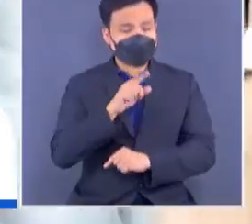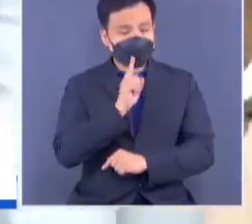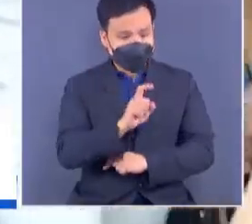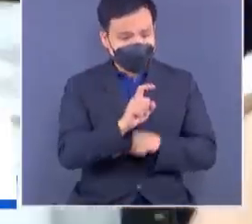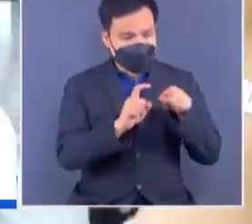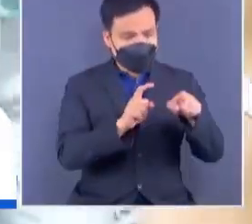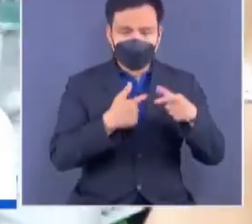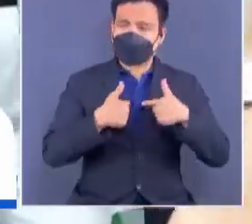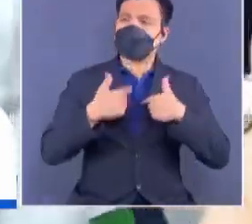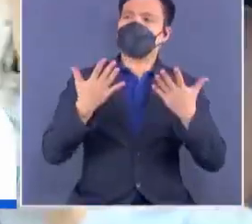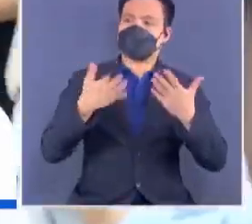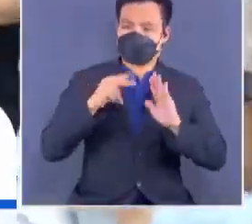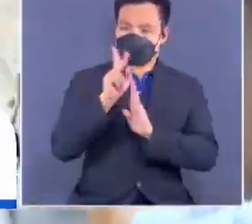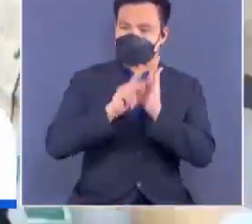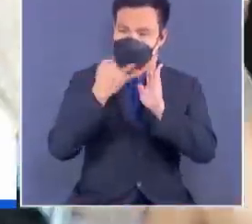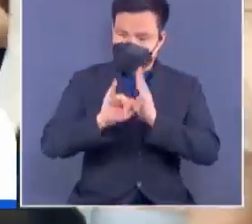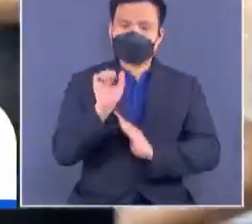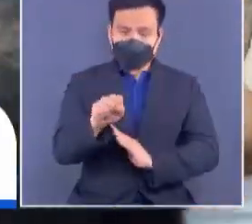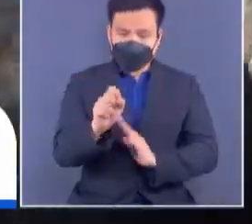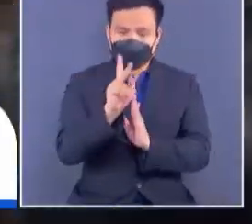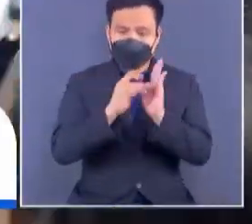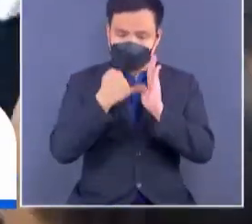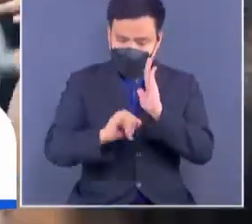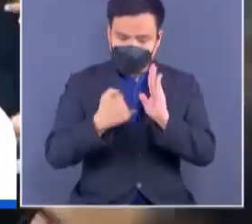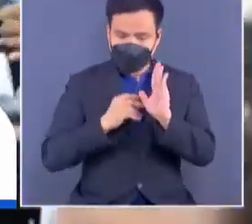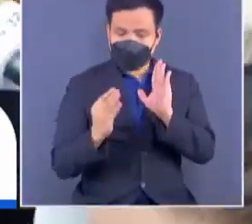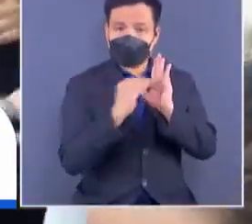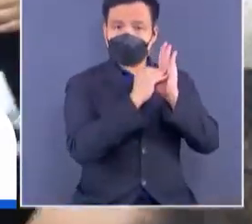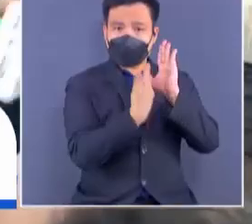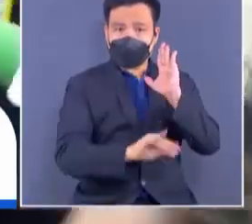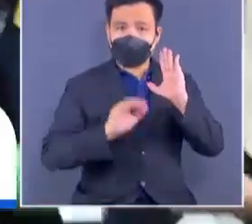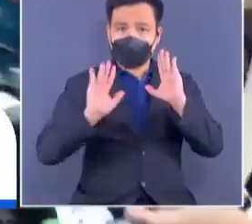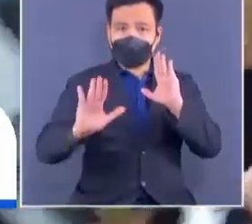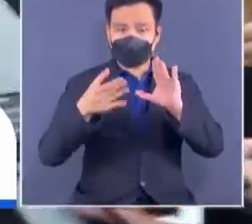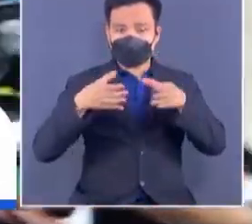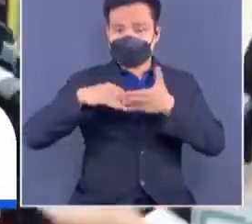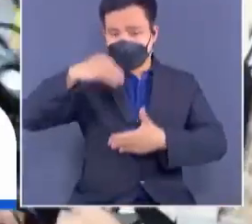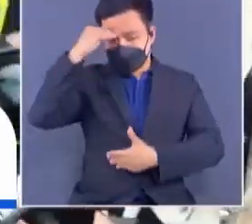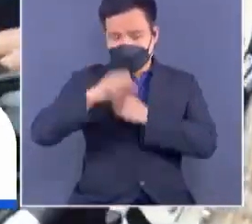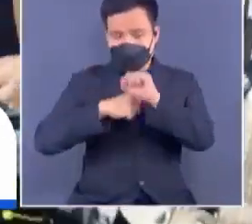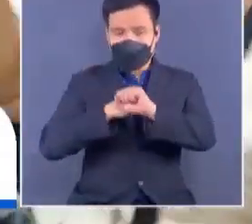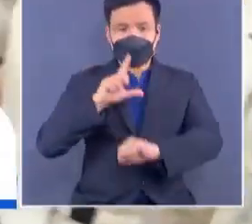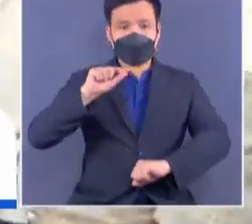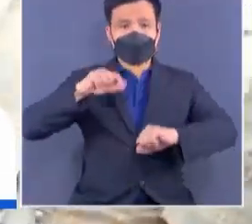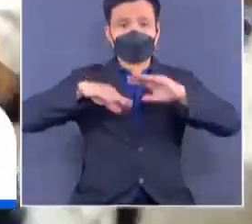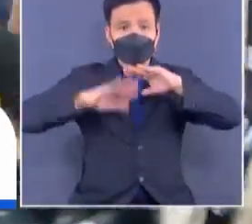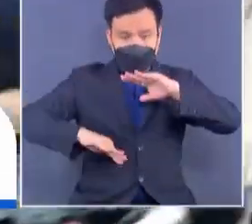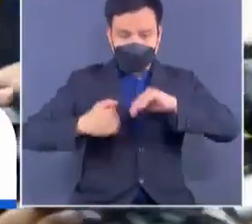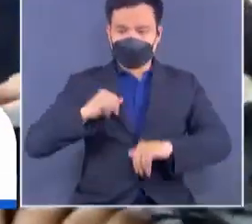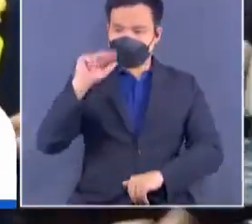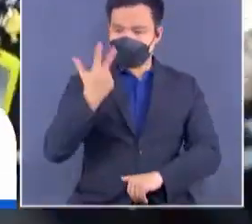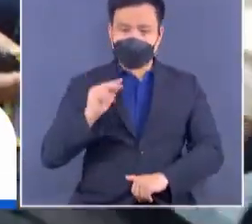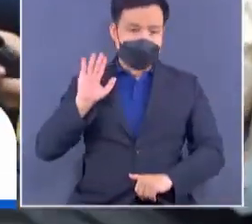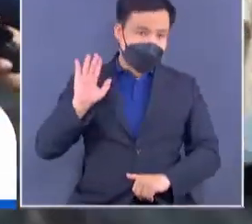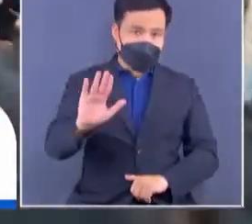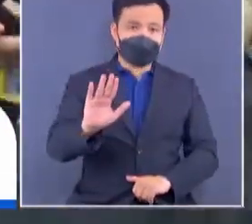อก ท่านก็บอกว่าโอ้เรื่องนี้มันผิดกฎหมายแน่นอนเพราะกฎหมายบอกว่าห้ามเด็กอายุต่ำกว่า20ปีใช้ประโยชน์จากกัญชาใน